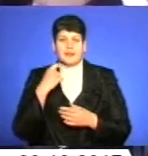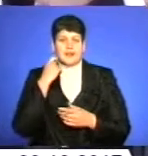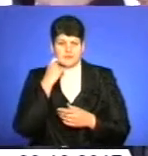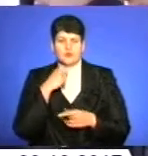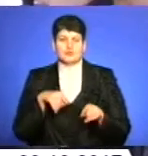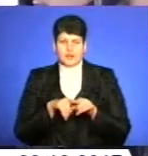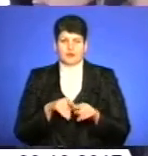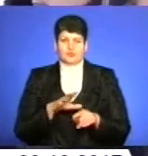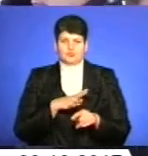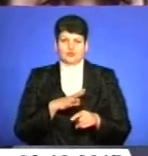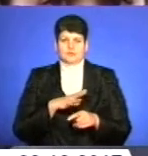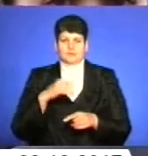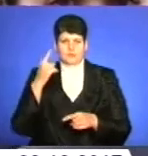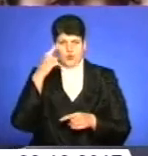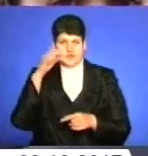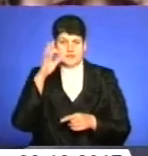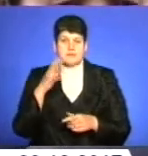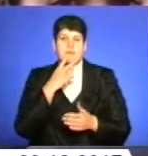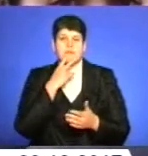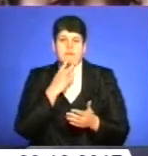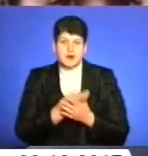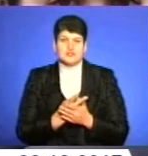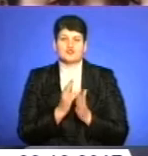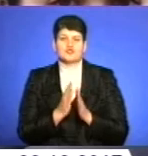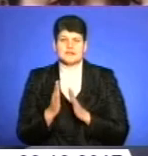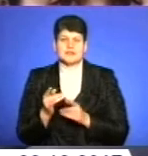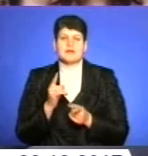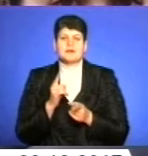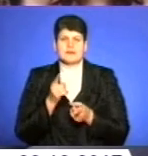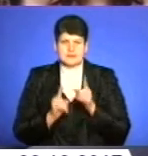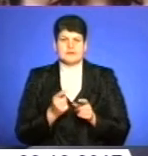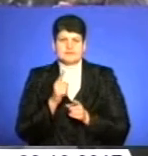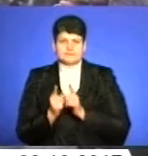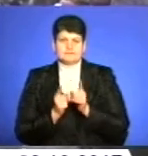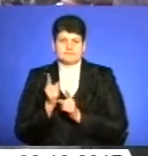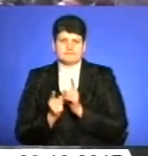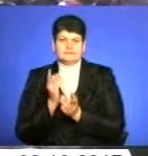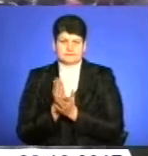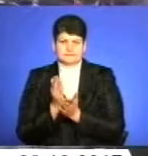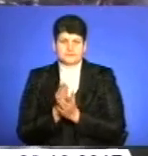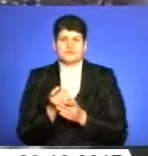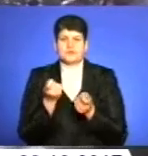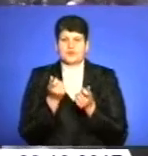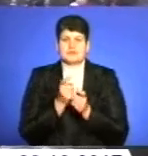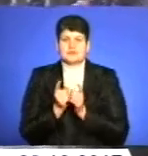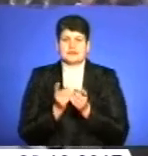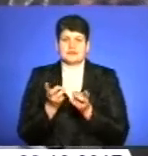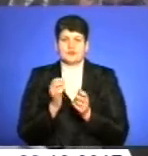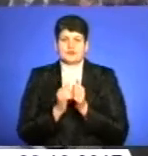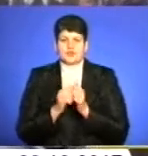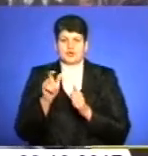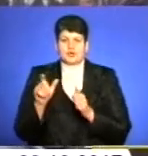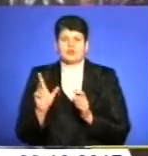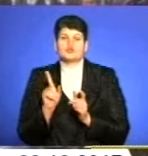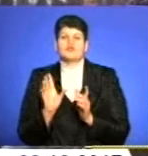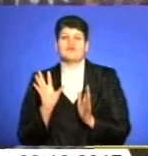став одним з поліцейських. Адже бачить, система справді змінюється. Щоб щось змінити, треба, щоб кожна людина щось вклала.